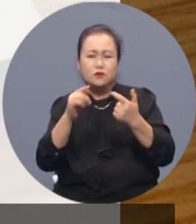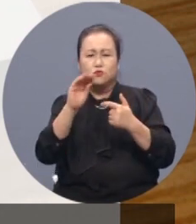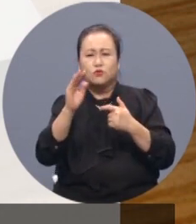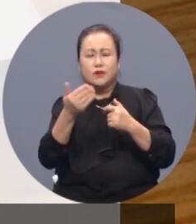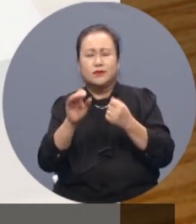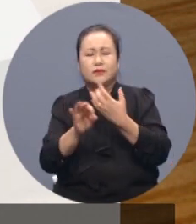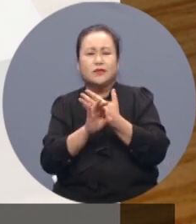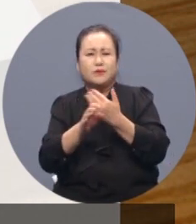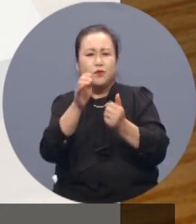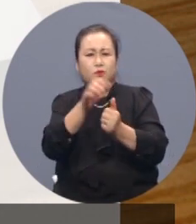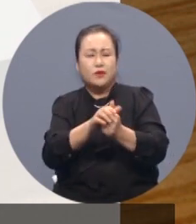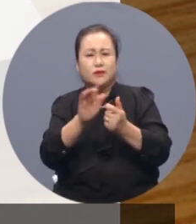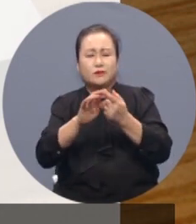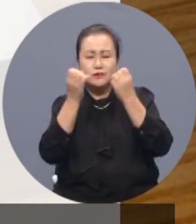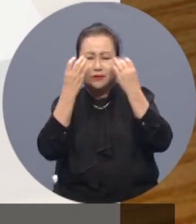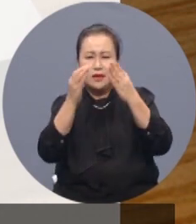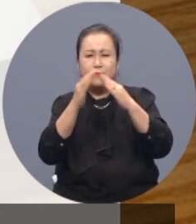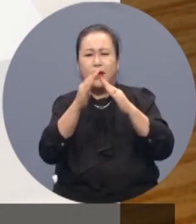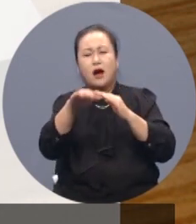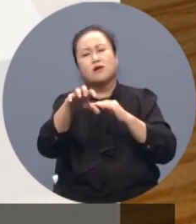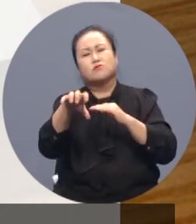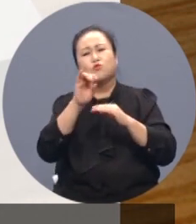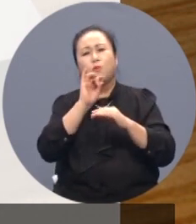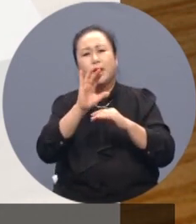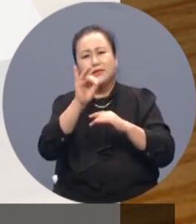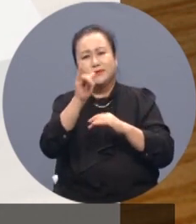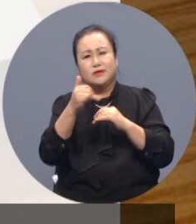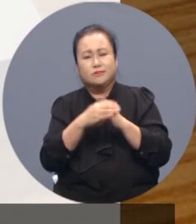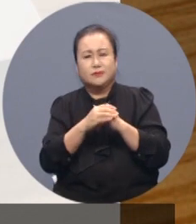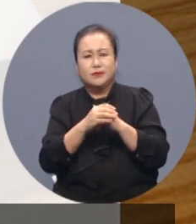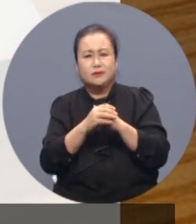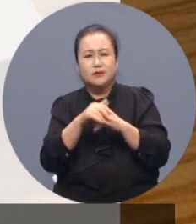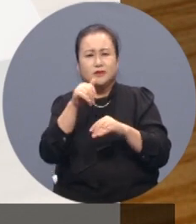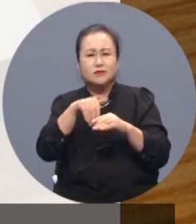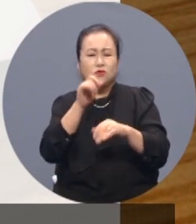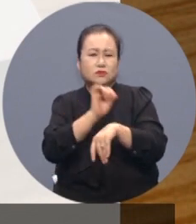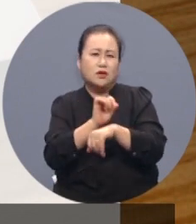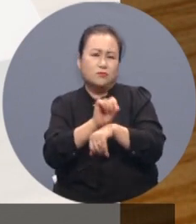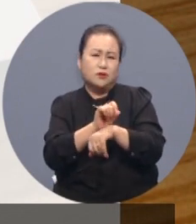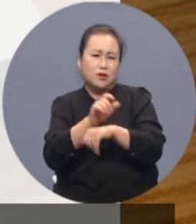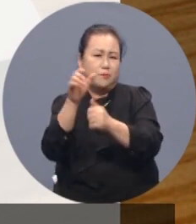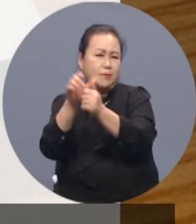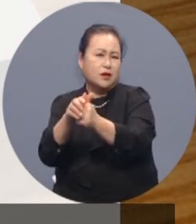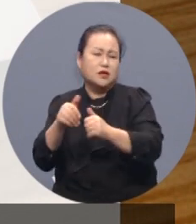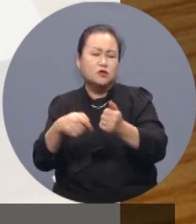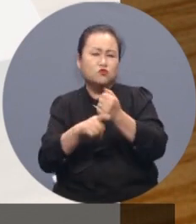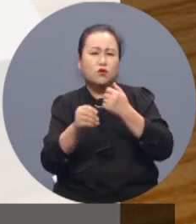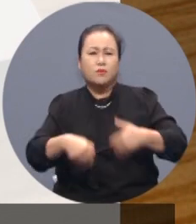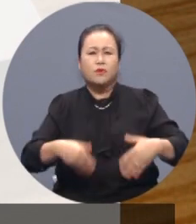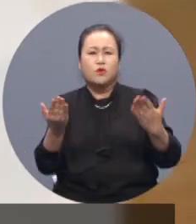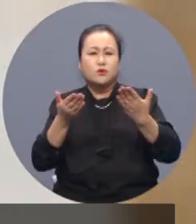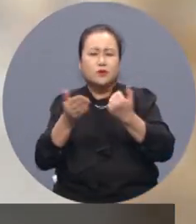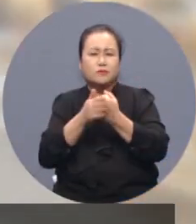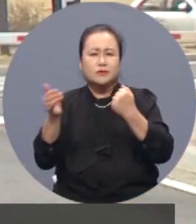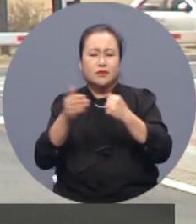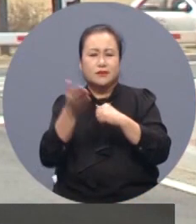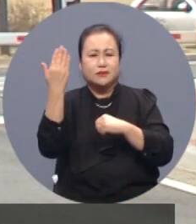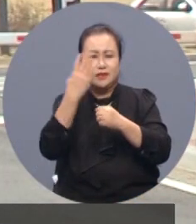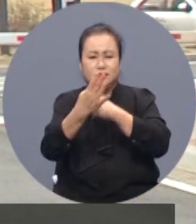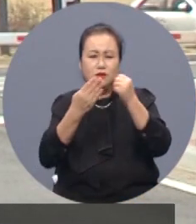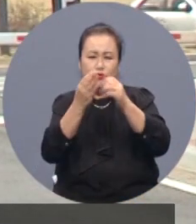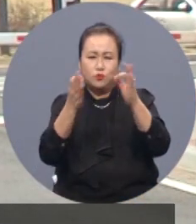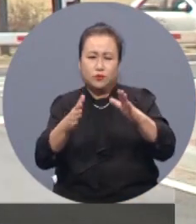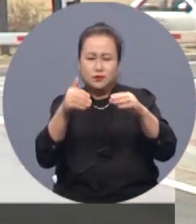이미 위탁 대상은 새말 금고가 유일합니다 구지성 과 사물을 천관 위에 맡길 이유가 없기 때문에 지난